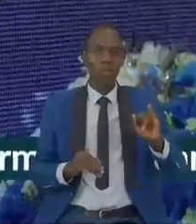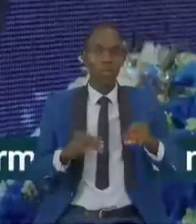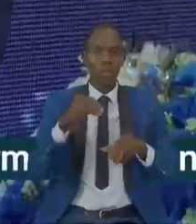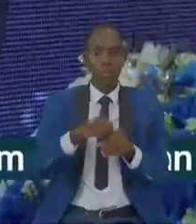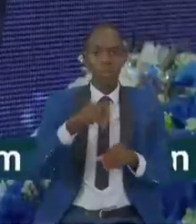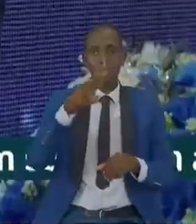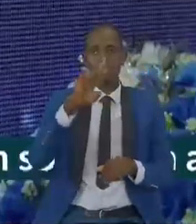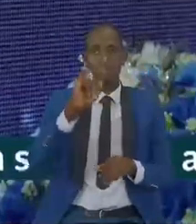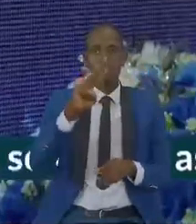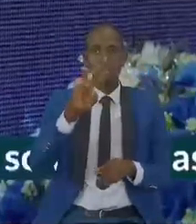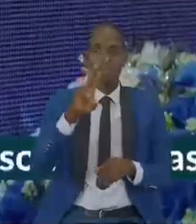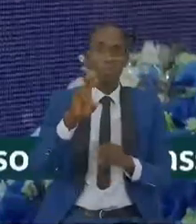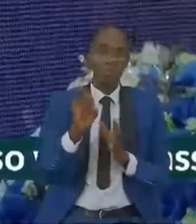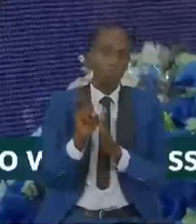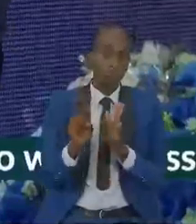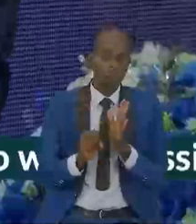sur toute la planète.